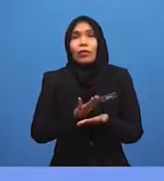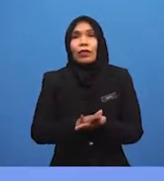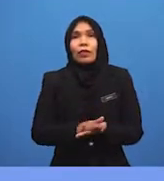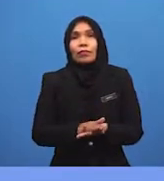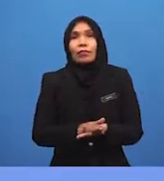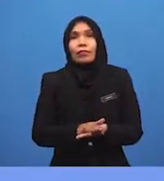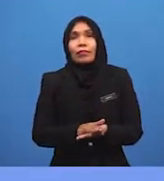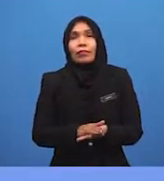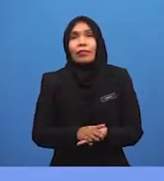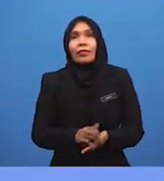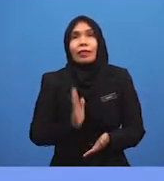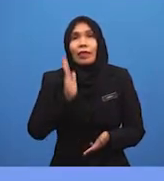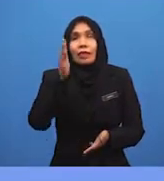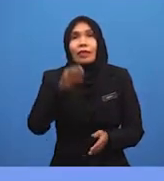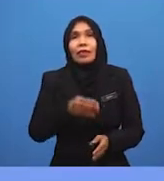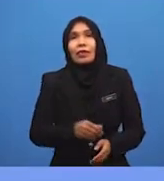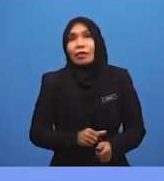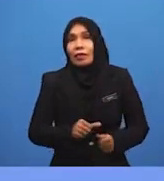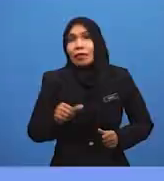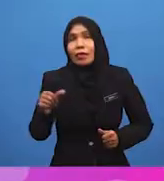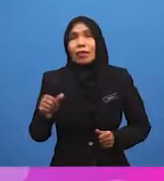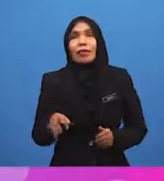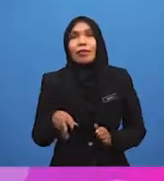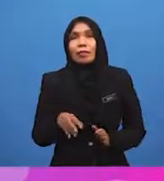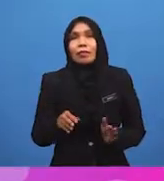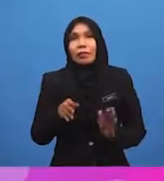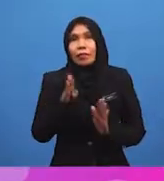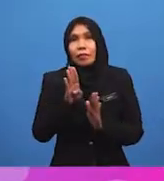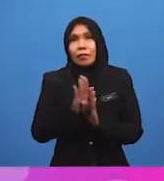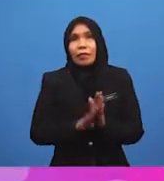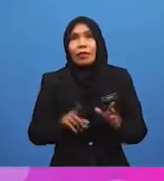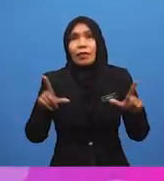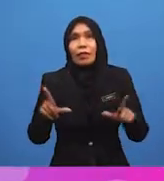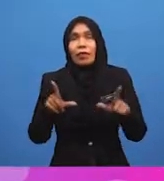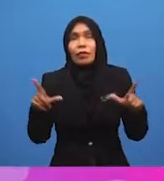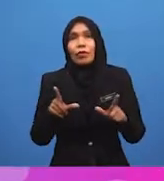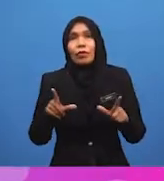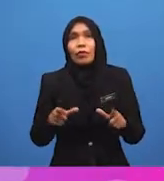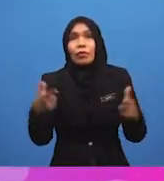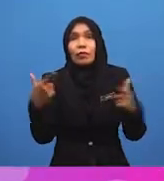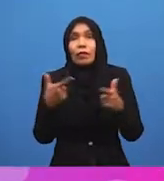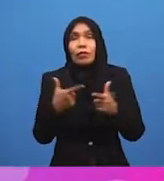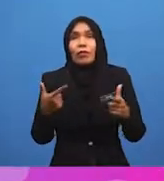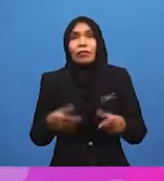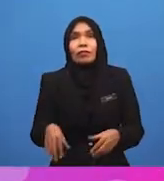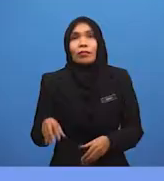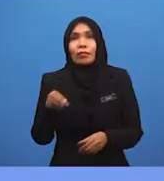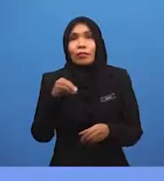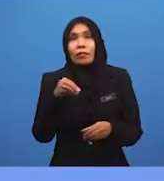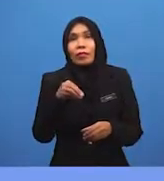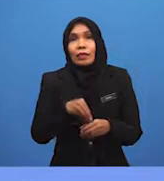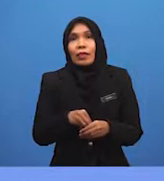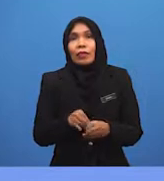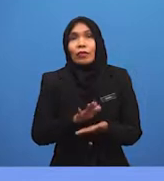berlaku pergaduhan dalam kalangan murid. Seterusnya, kepentingan sikap berhemat tinggi adalah